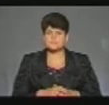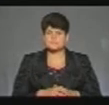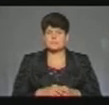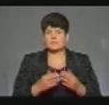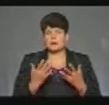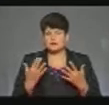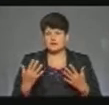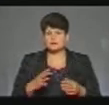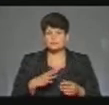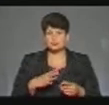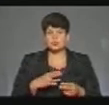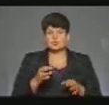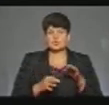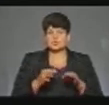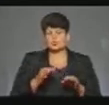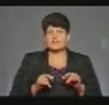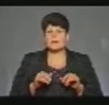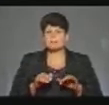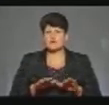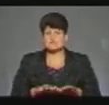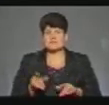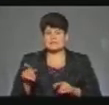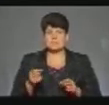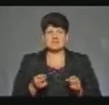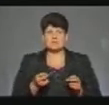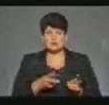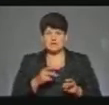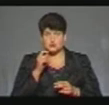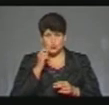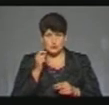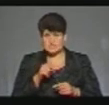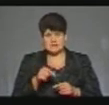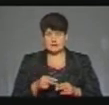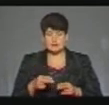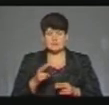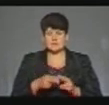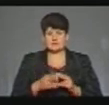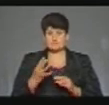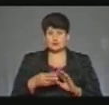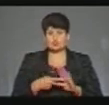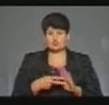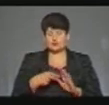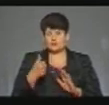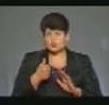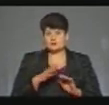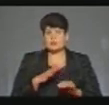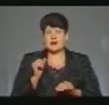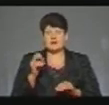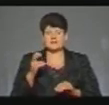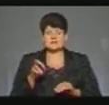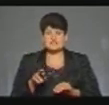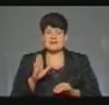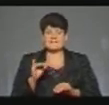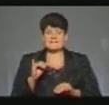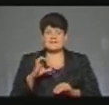Декілька було судових процесів, там же ж депортація українців сюди не закінчилась. Далі в 47-й рік була акція «Вісла», де українці